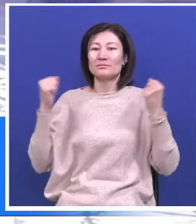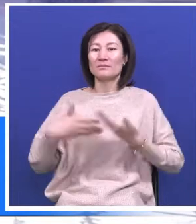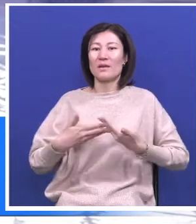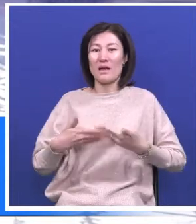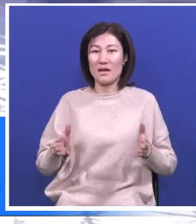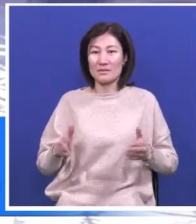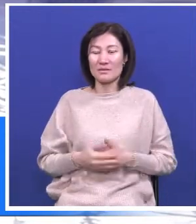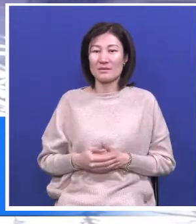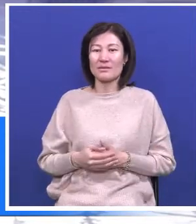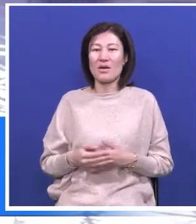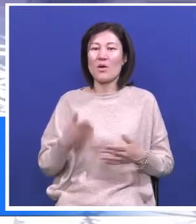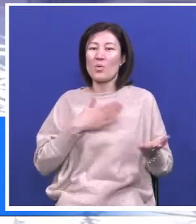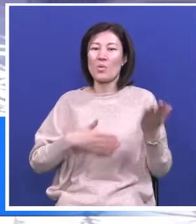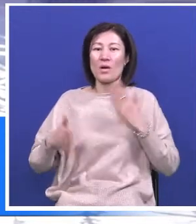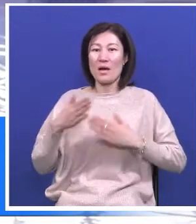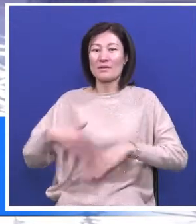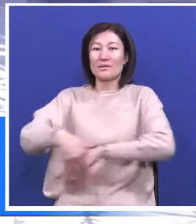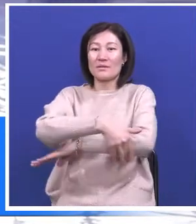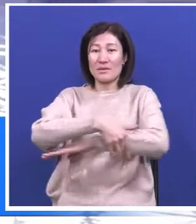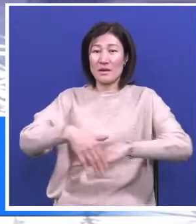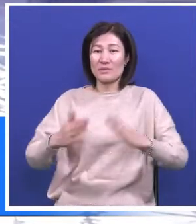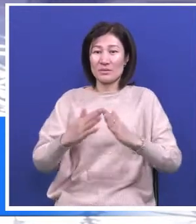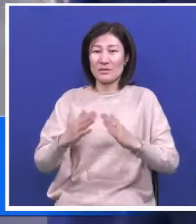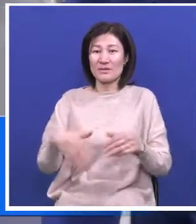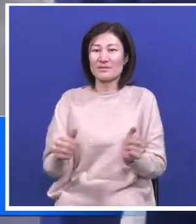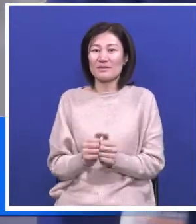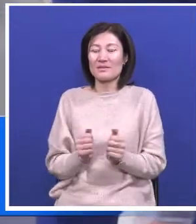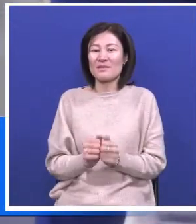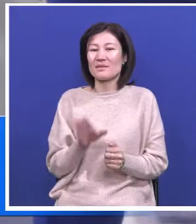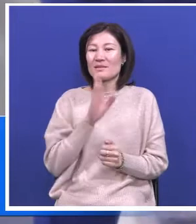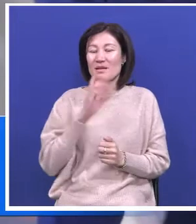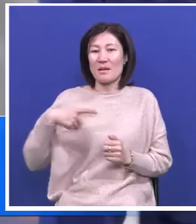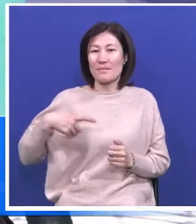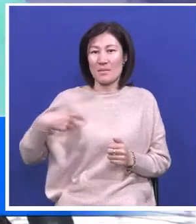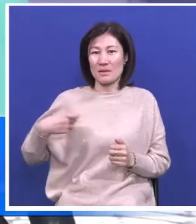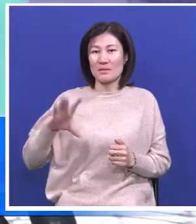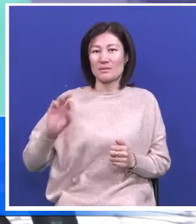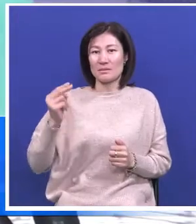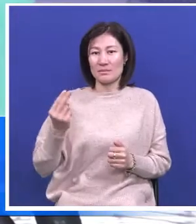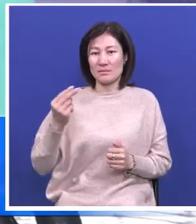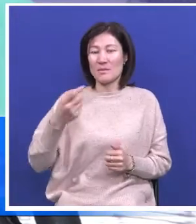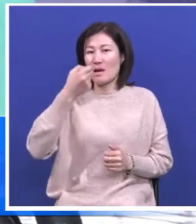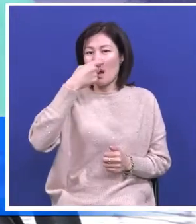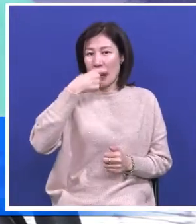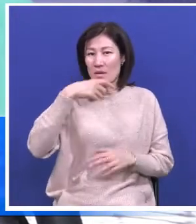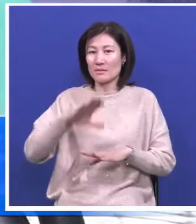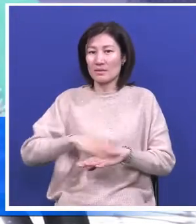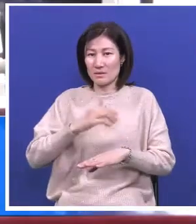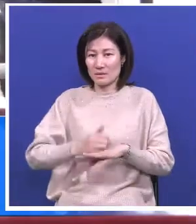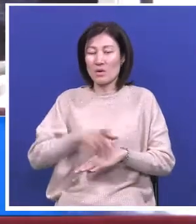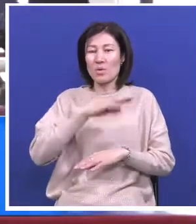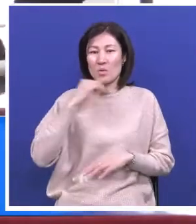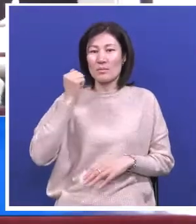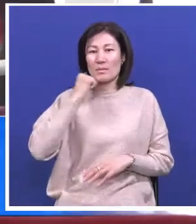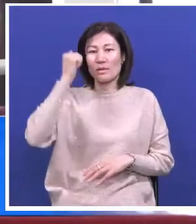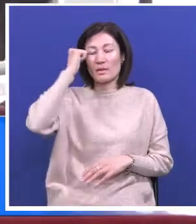көше. Менің осы көшенің басында тұрамын, осының түбінде тұрамын да. Бүйтіп қызымды бердім. Тренерімізді өте маманды жігіт екен. Өте алғысымыз шексіз.